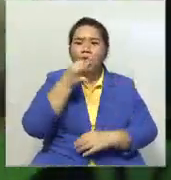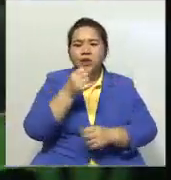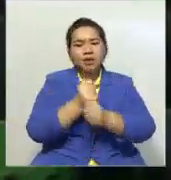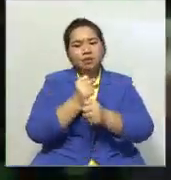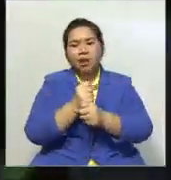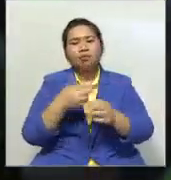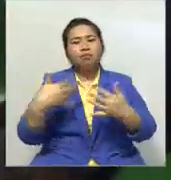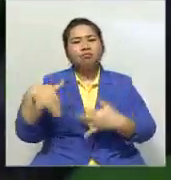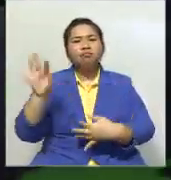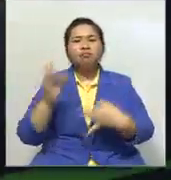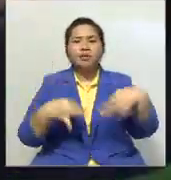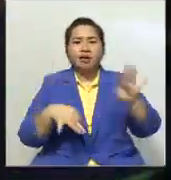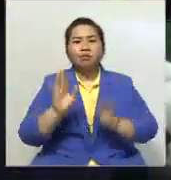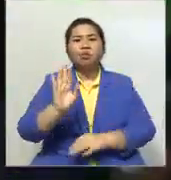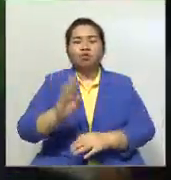ากเลยค่ะ